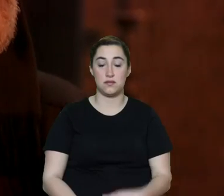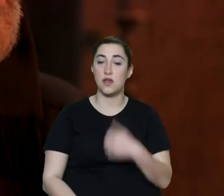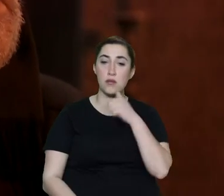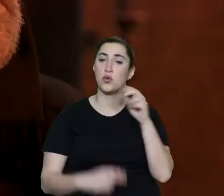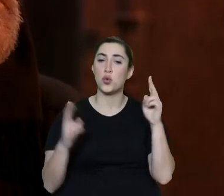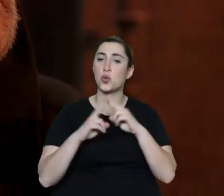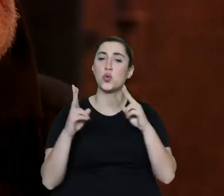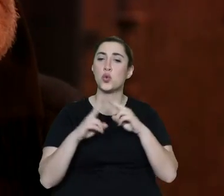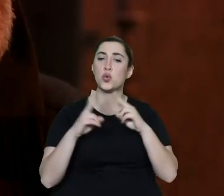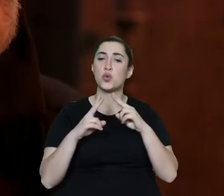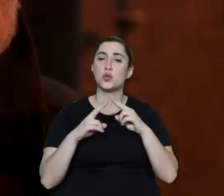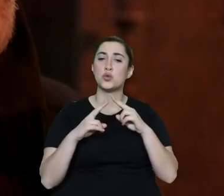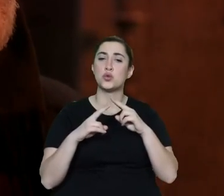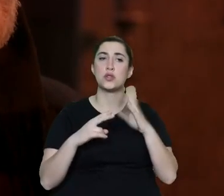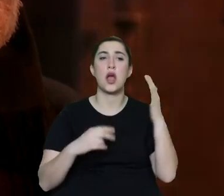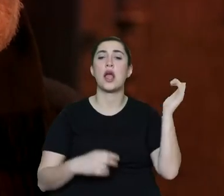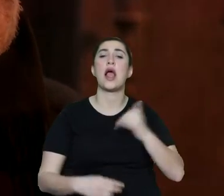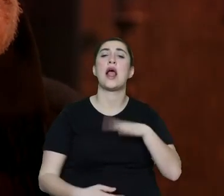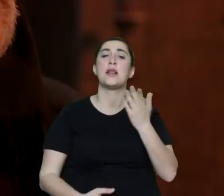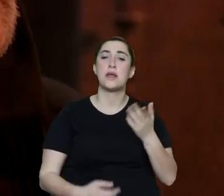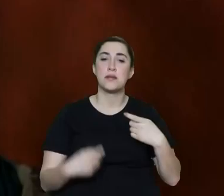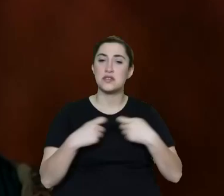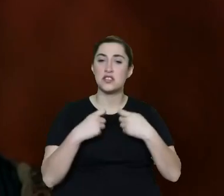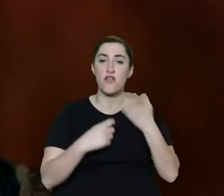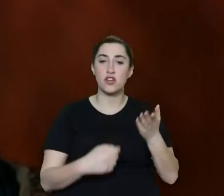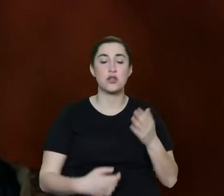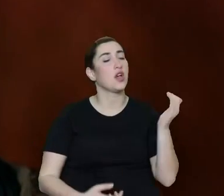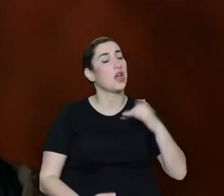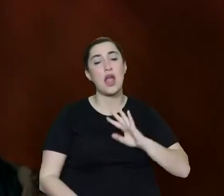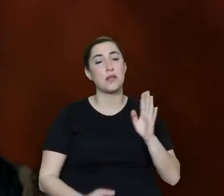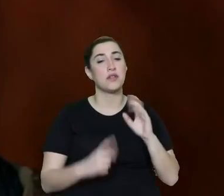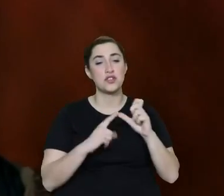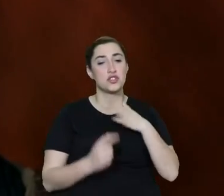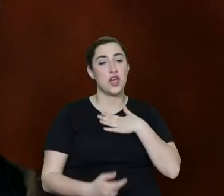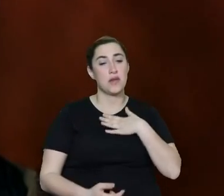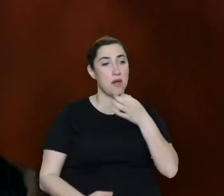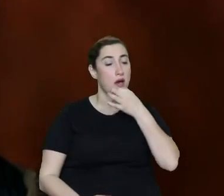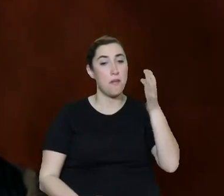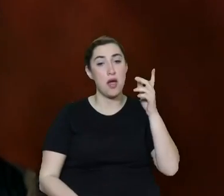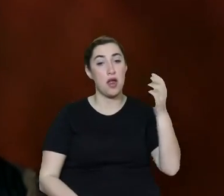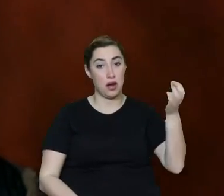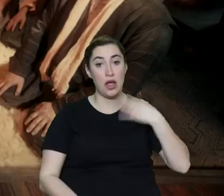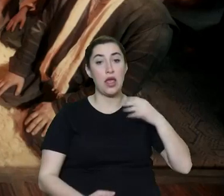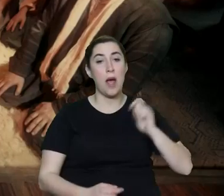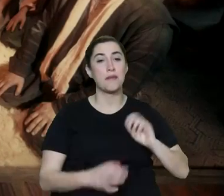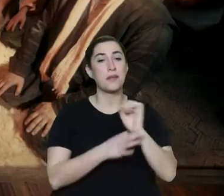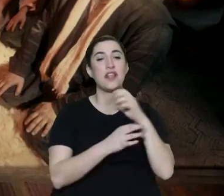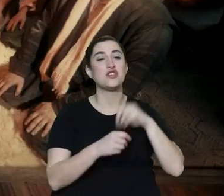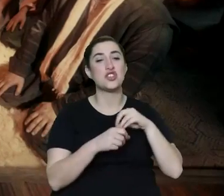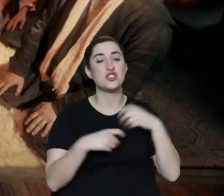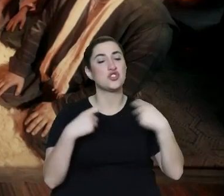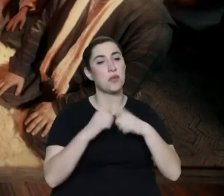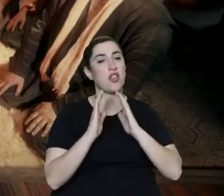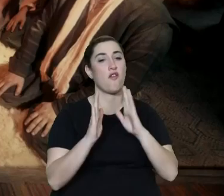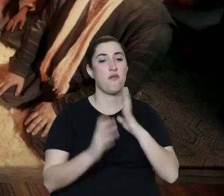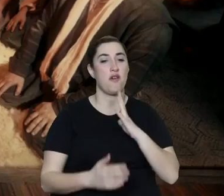Abin Gündüztekin daha dönmemiş midir seferden Necip? Dönmemiştir şeyhim. Haber göndermiştir Bilecik'ten. Vuruşma devam